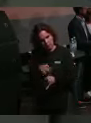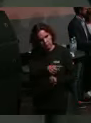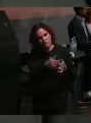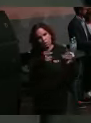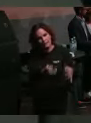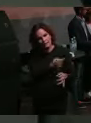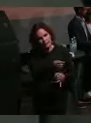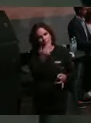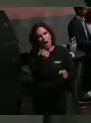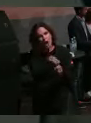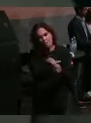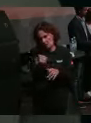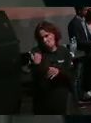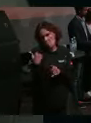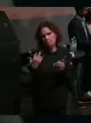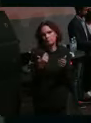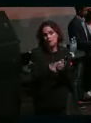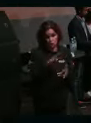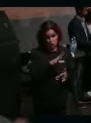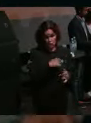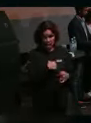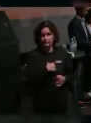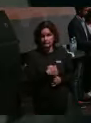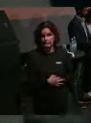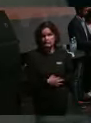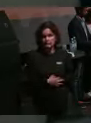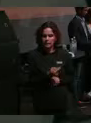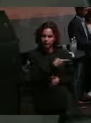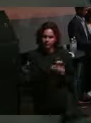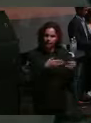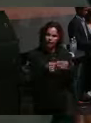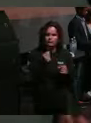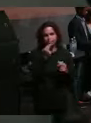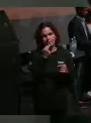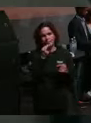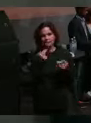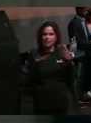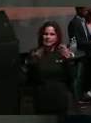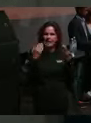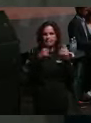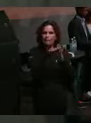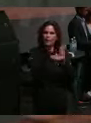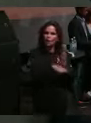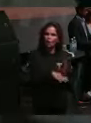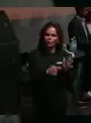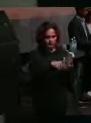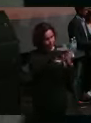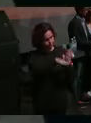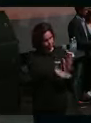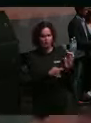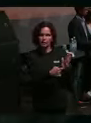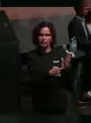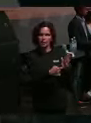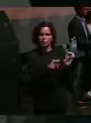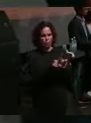godt arbeid nå nylig, synes I hvert fall jeg, med å lage nettopp en klimameny som lister opp, så jo det en smørbrødliste som du kanskje ikke var så